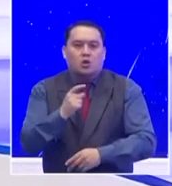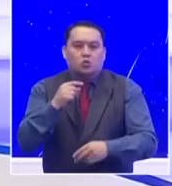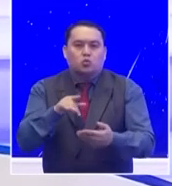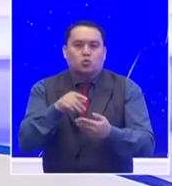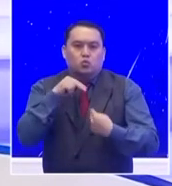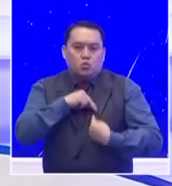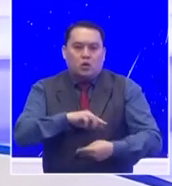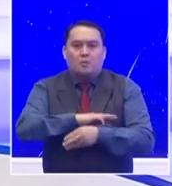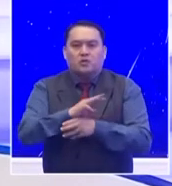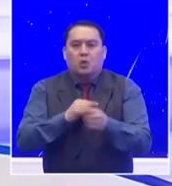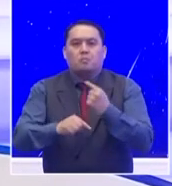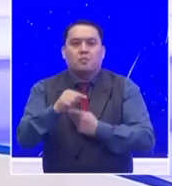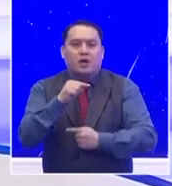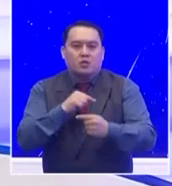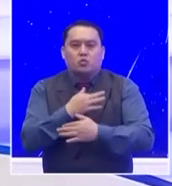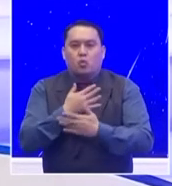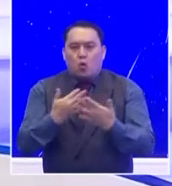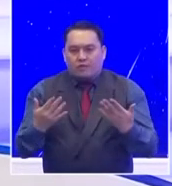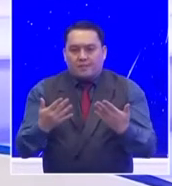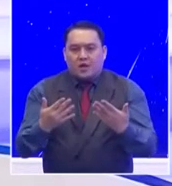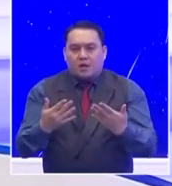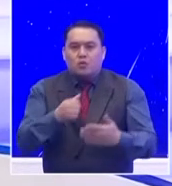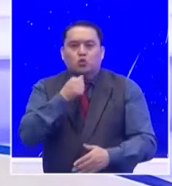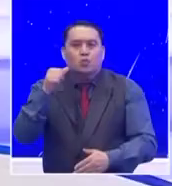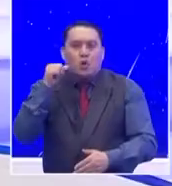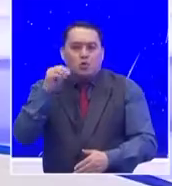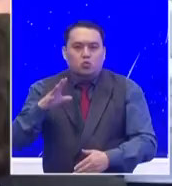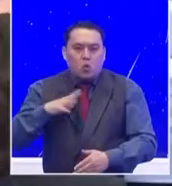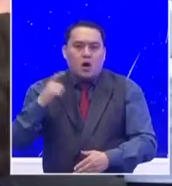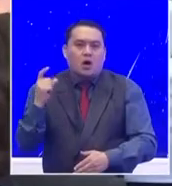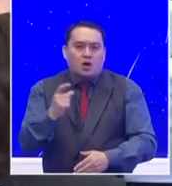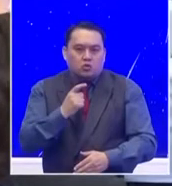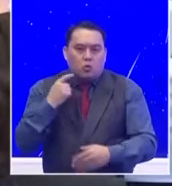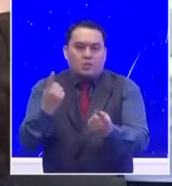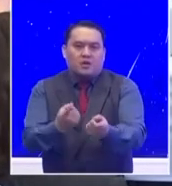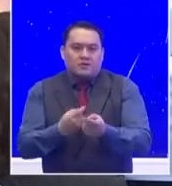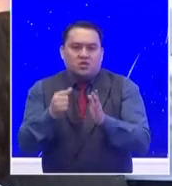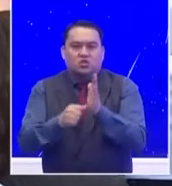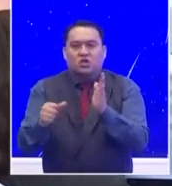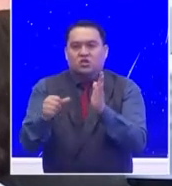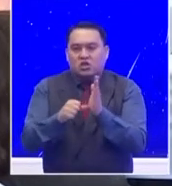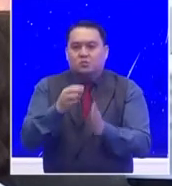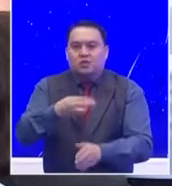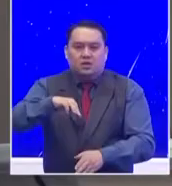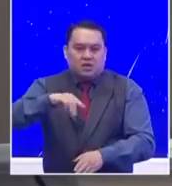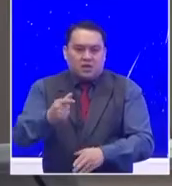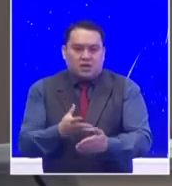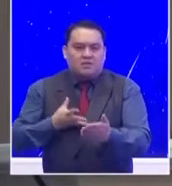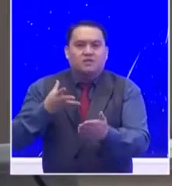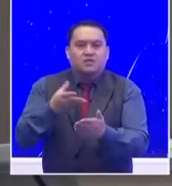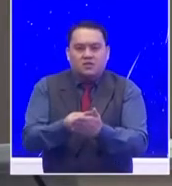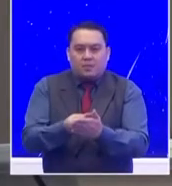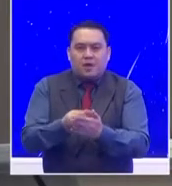экономики, трудоустройства, предпринимательства и многого другого. В прошлом году в экономику города привлечено 66 миллиардов тенге